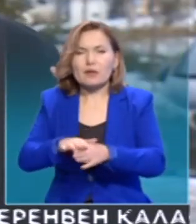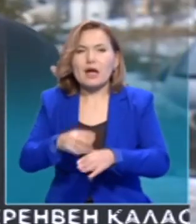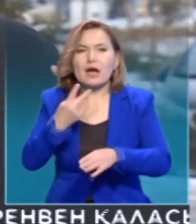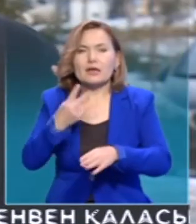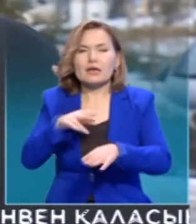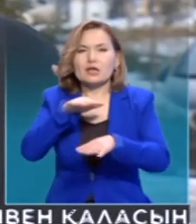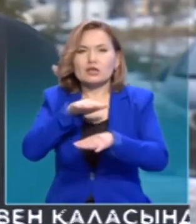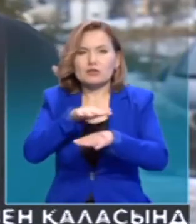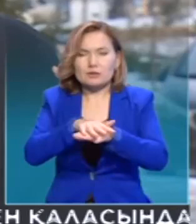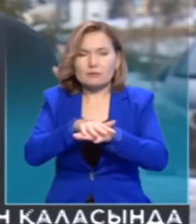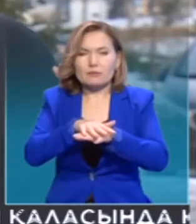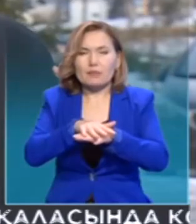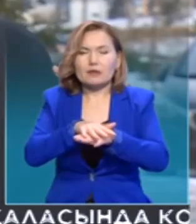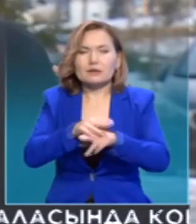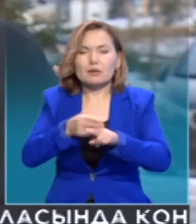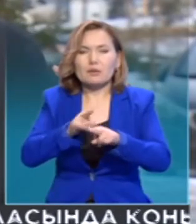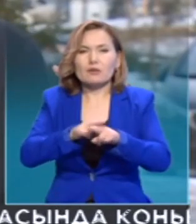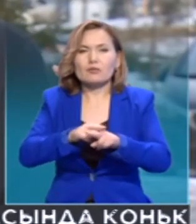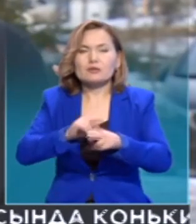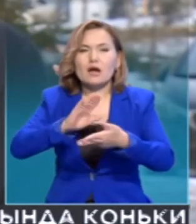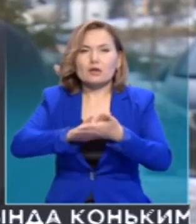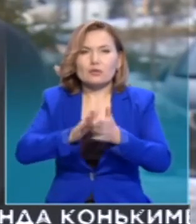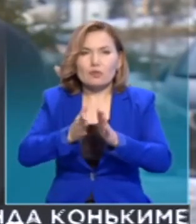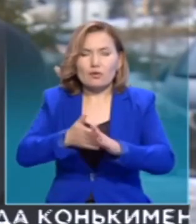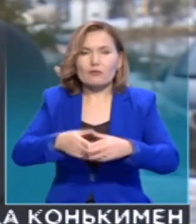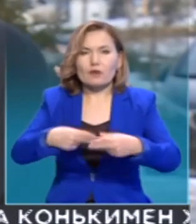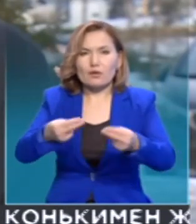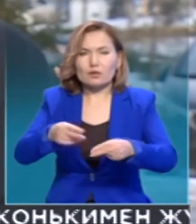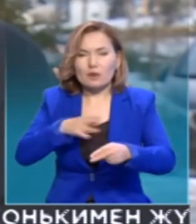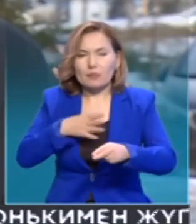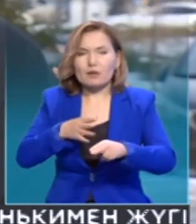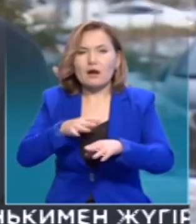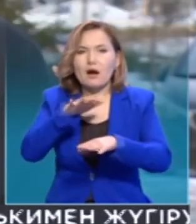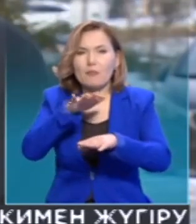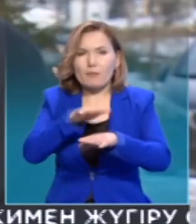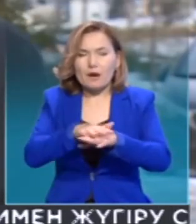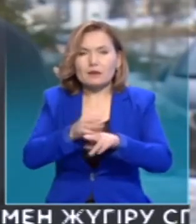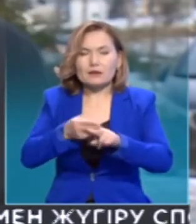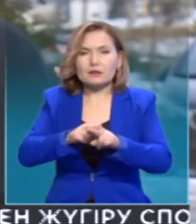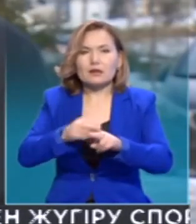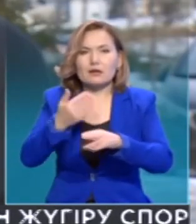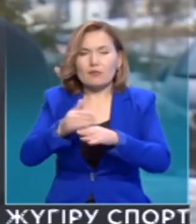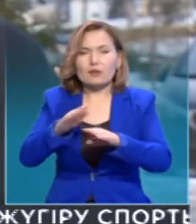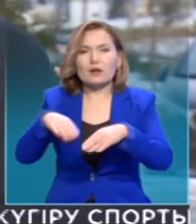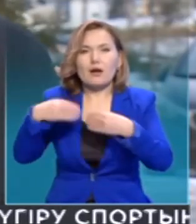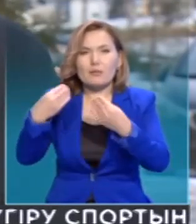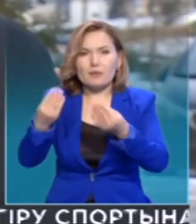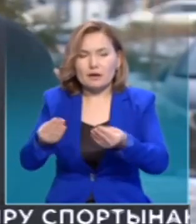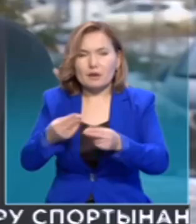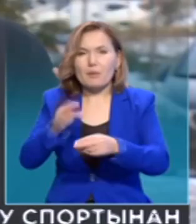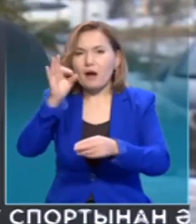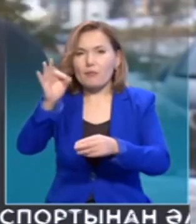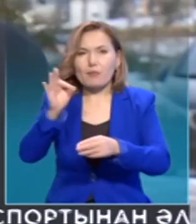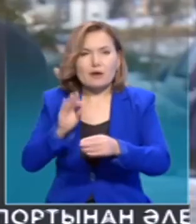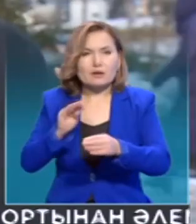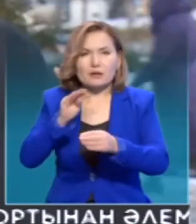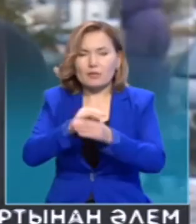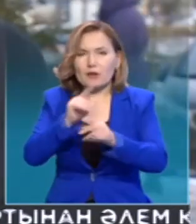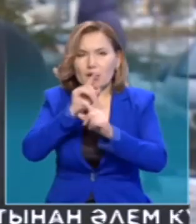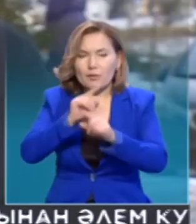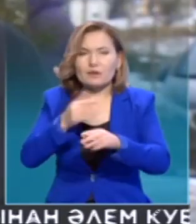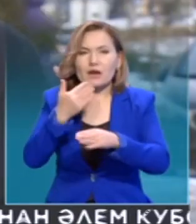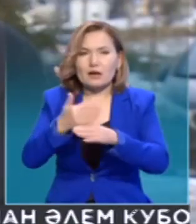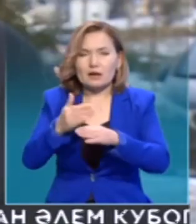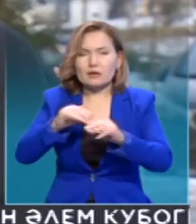анайы келісімшартқа қол қойдық. Оған сәйкес көптеген банкілер біздерде ешқандай пайсыз, жарнасыз алғашқы газға ауысу үшін кредит,